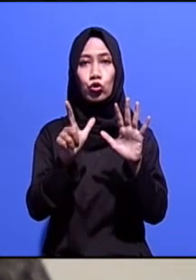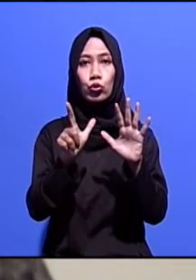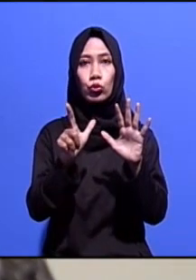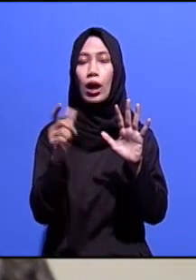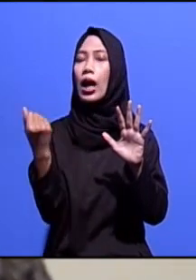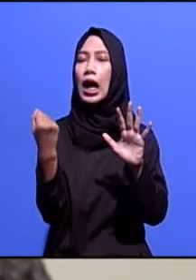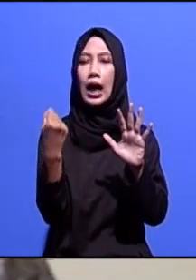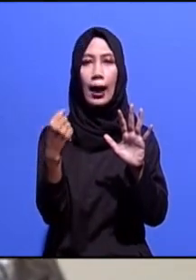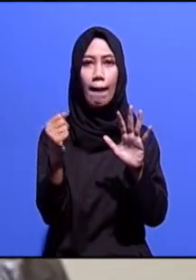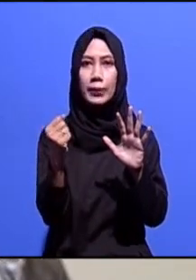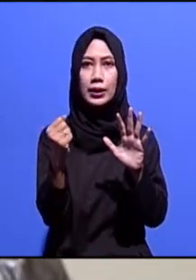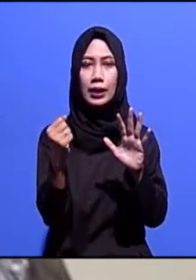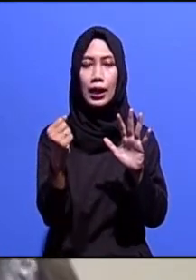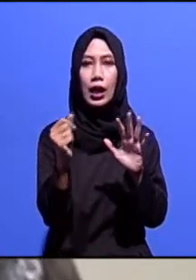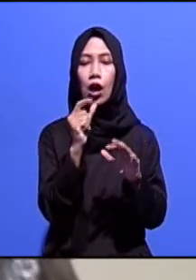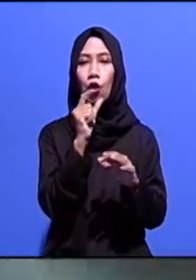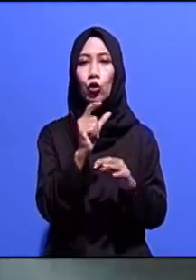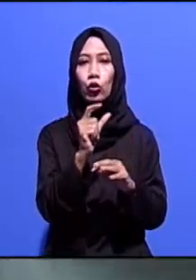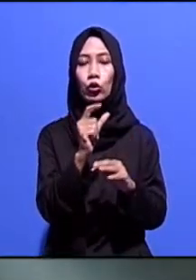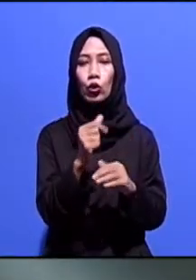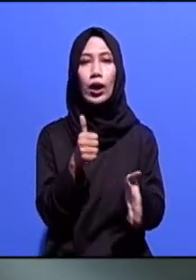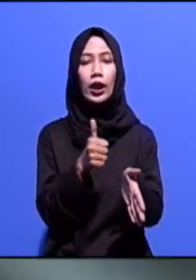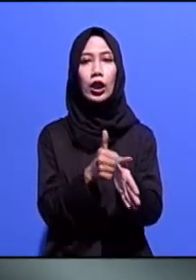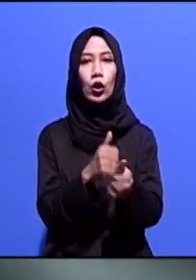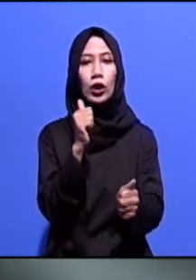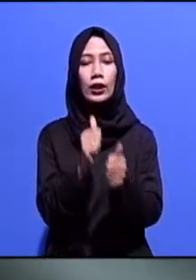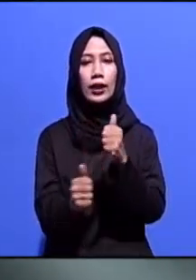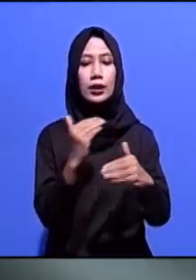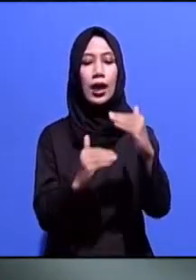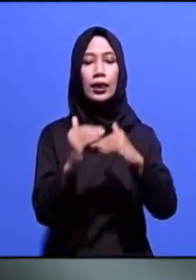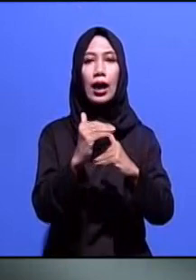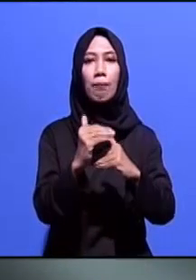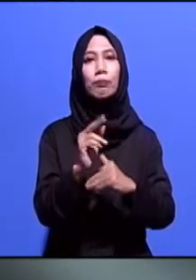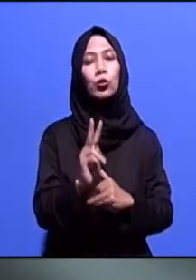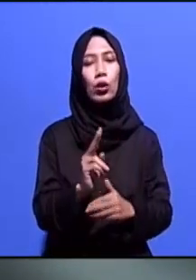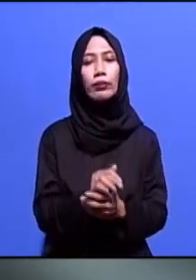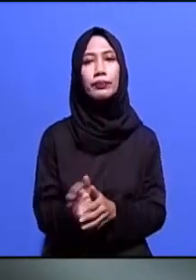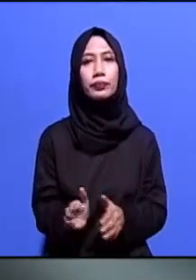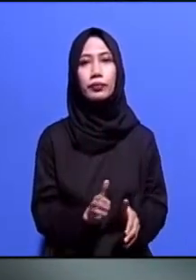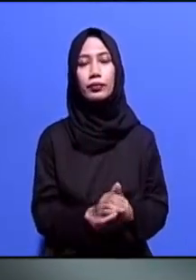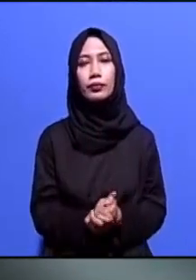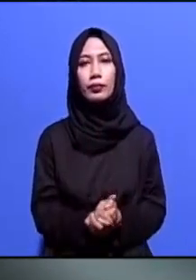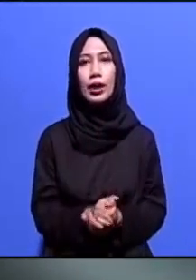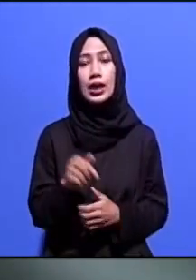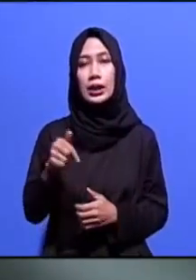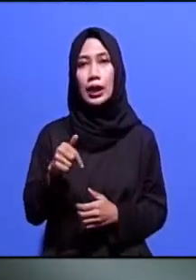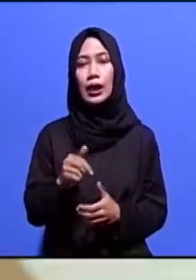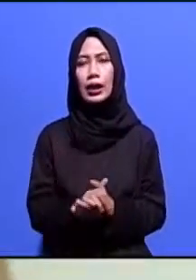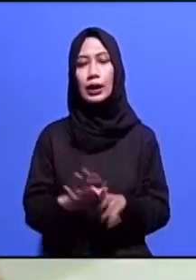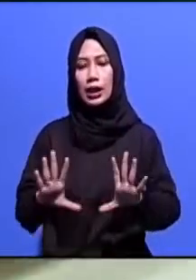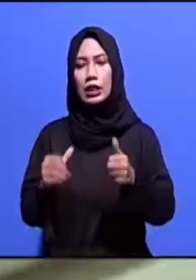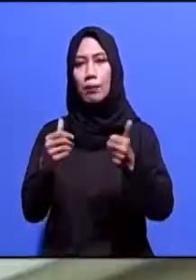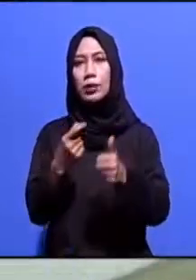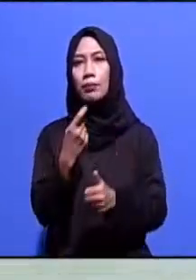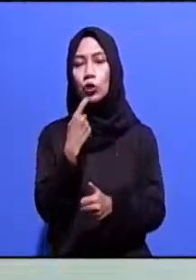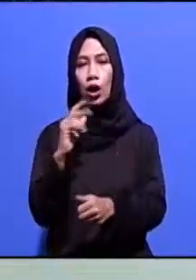oleh kita untuk meneruskan. PT Bio Farma saat ini menyiapkan produksi vaksin COVID-19.